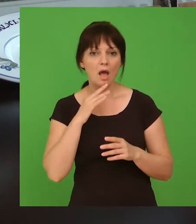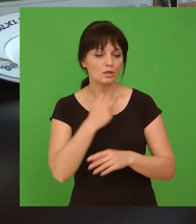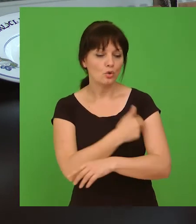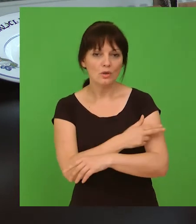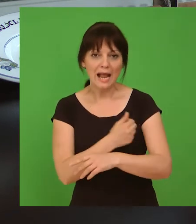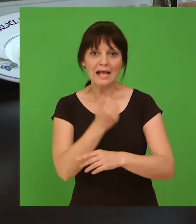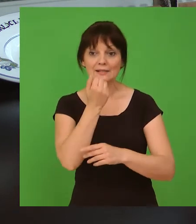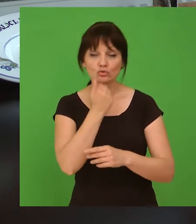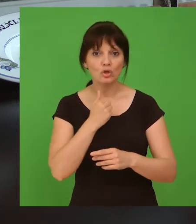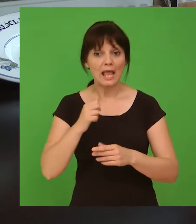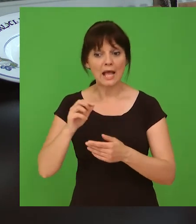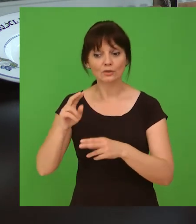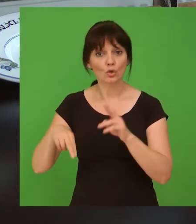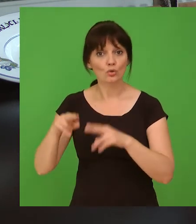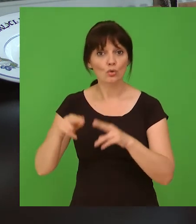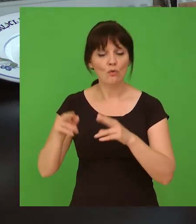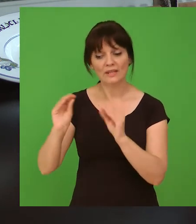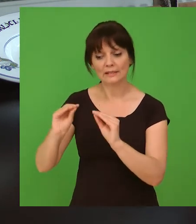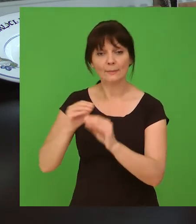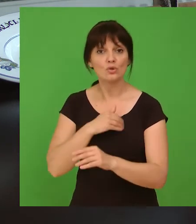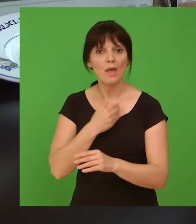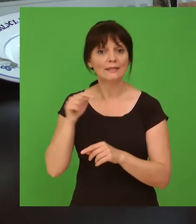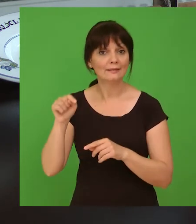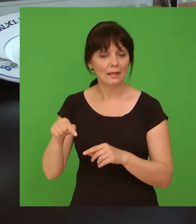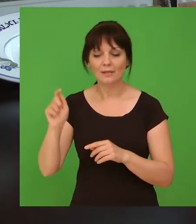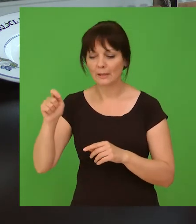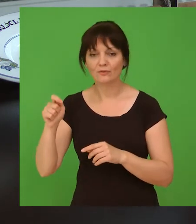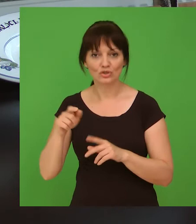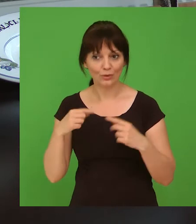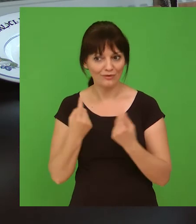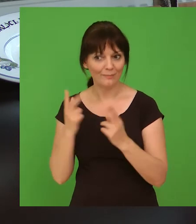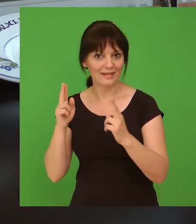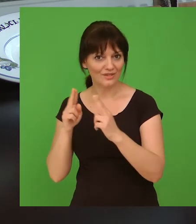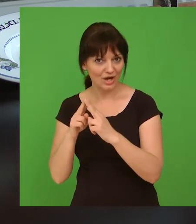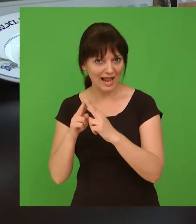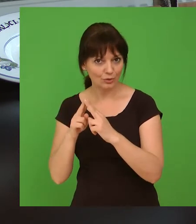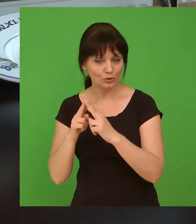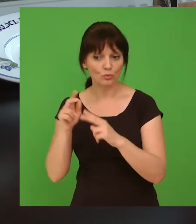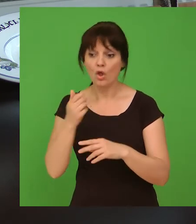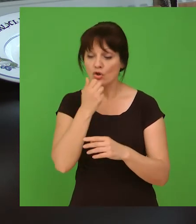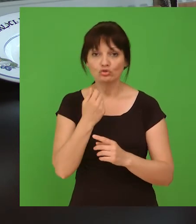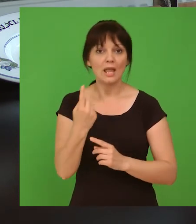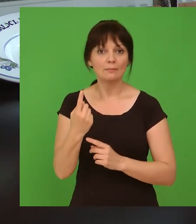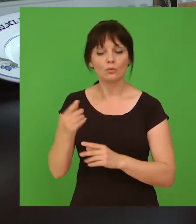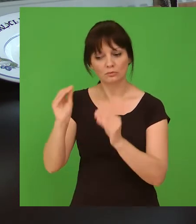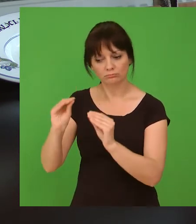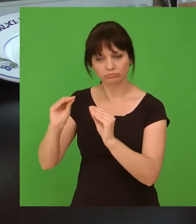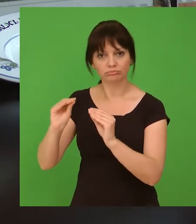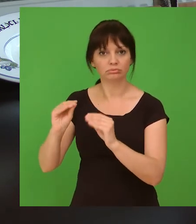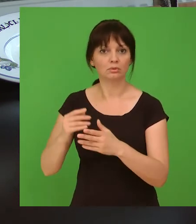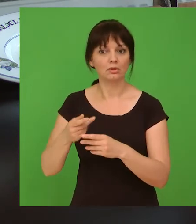saját nővérképző egyetemének a képviselőivel találkoztunk, ők maguknak képeznek embereket,